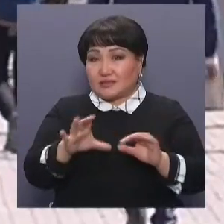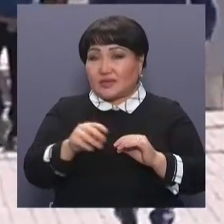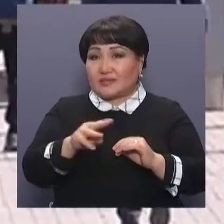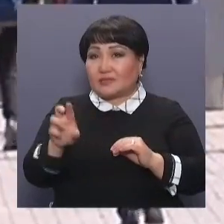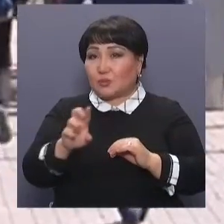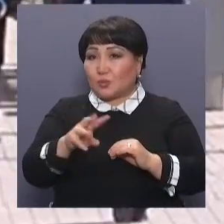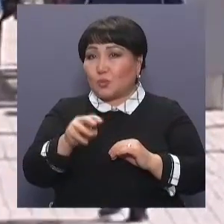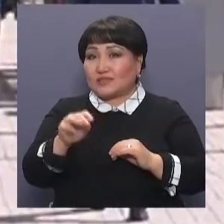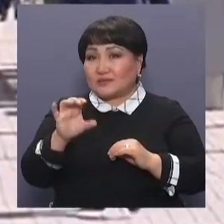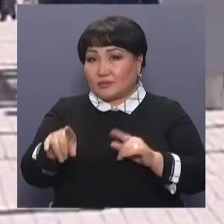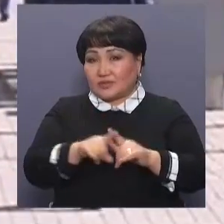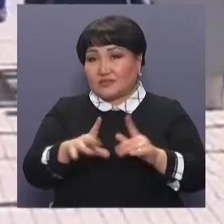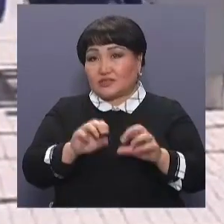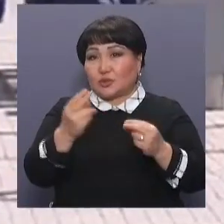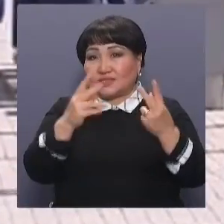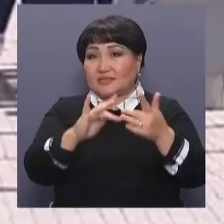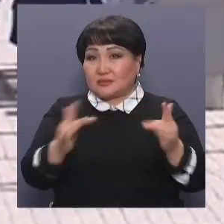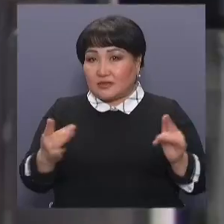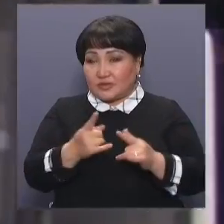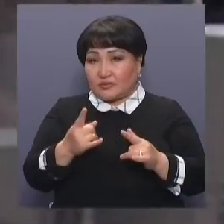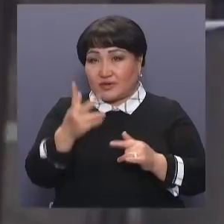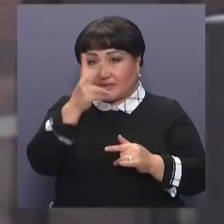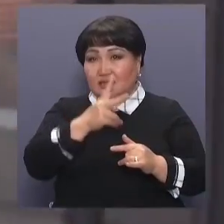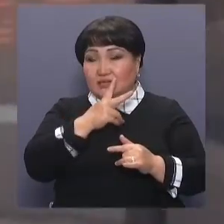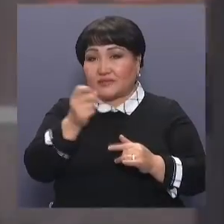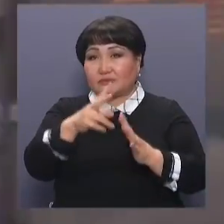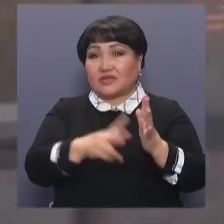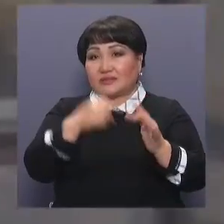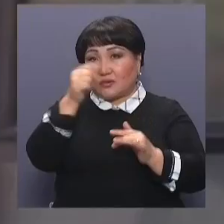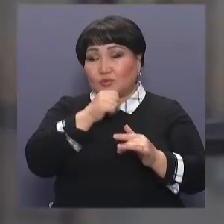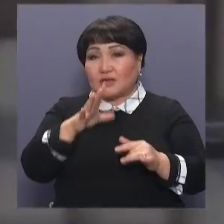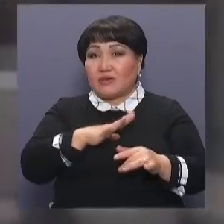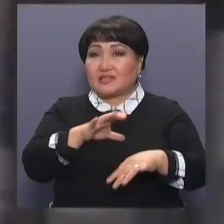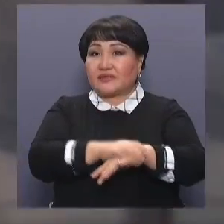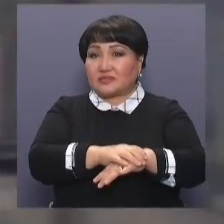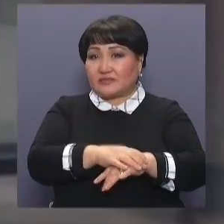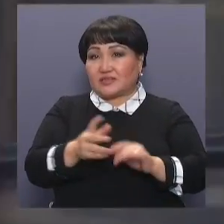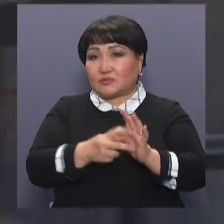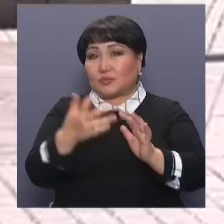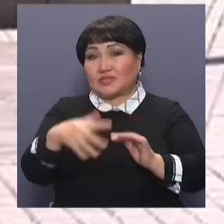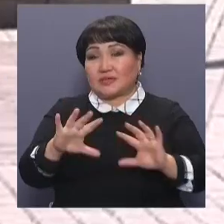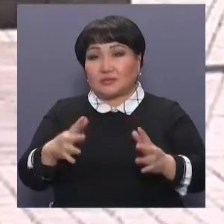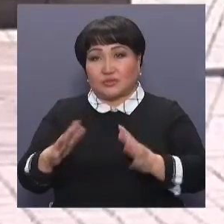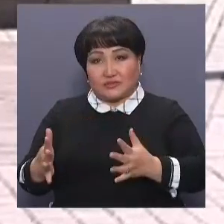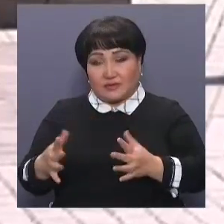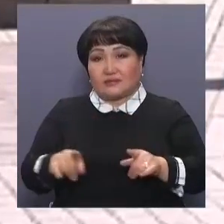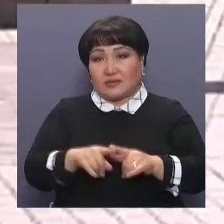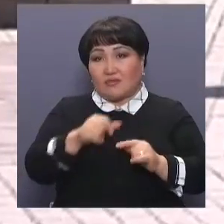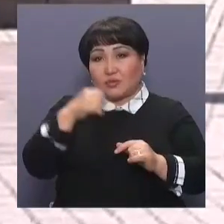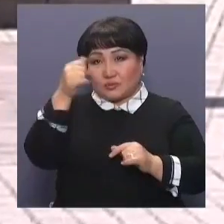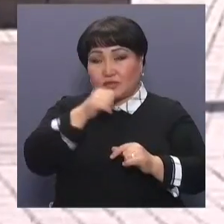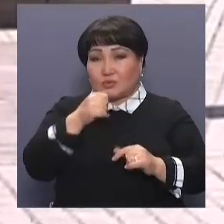сети. По информации Мусина, в первом квартале 2017 года было зафиксировано 850 случаев, тогда как в прошлом году цифра